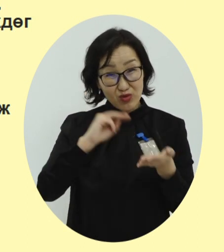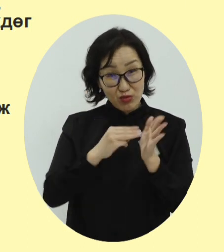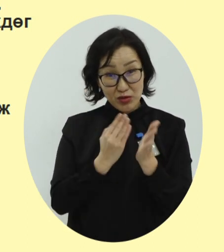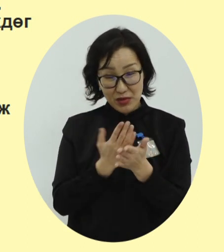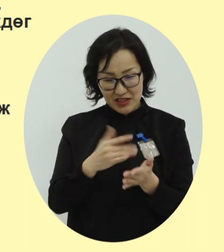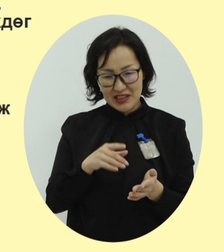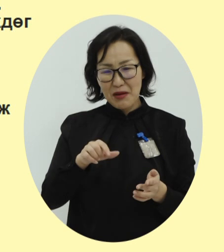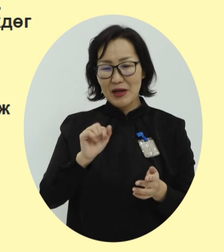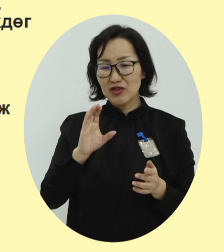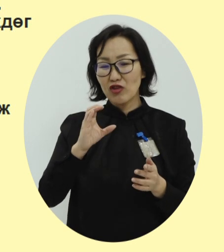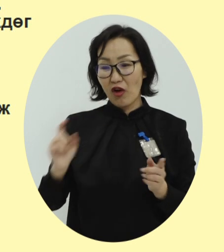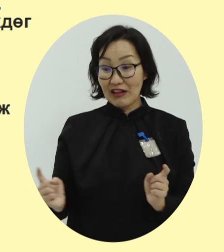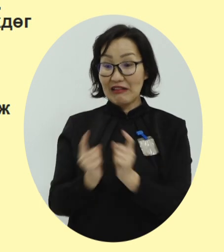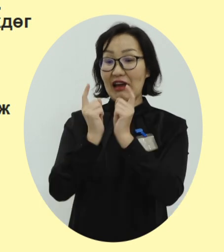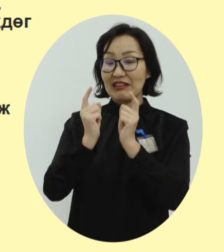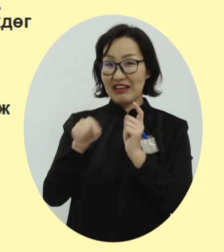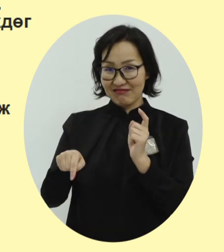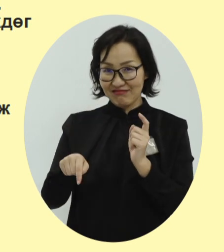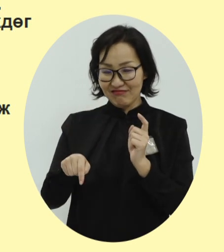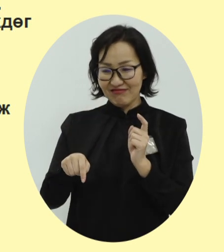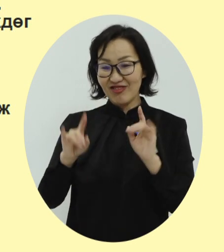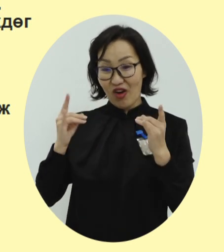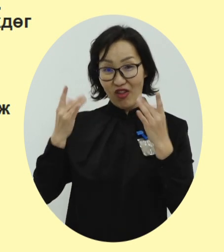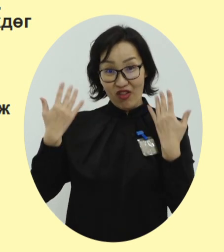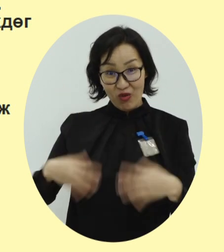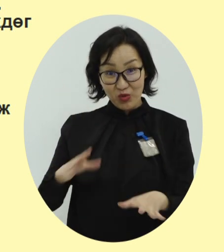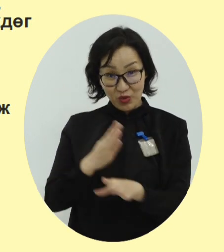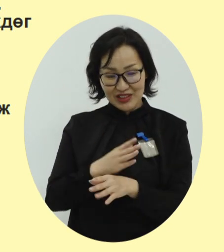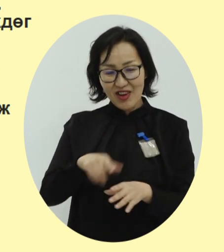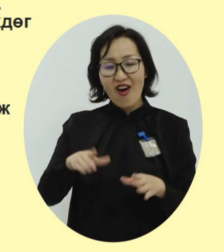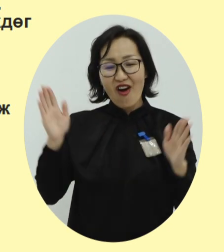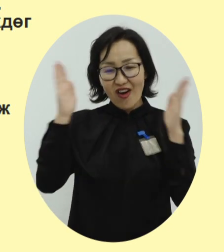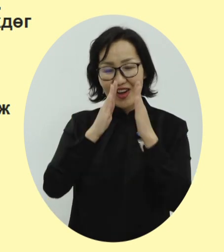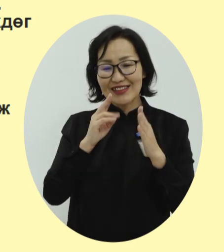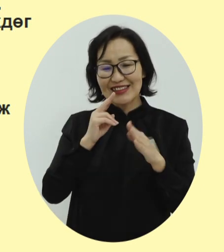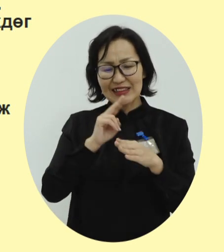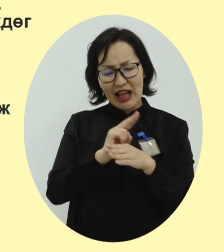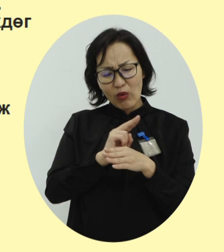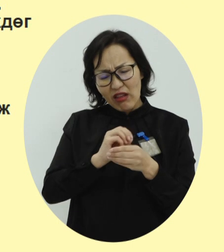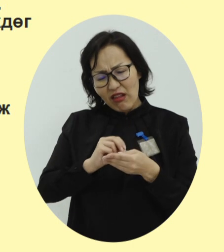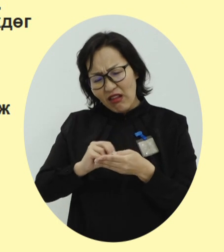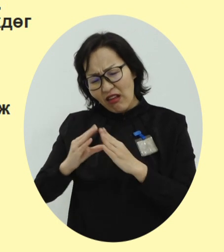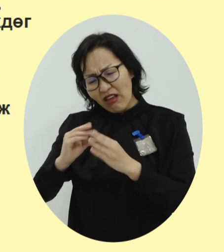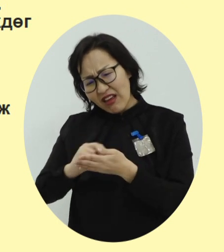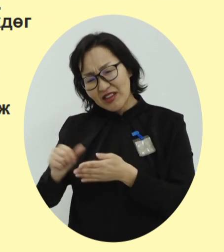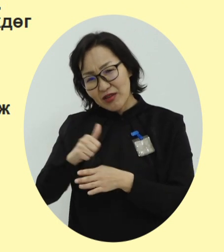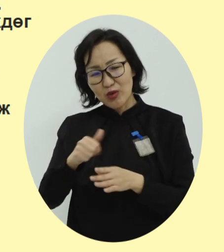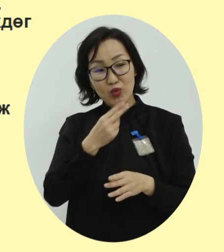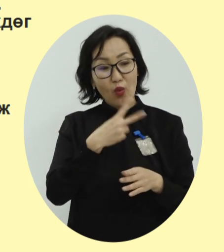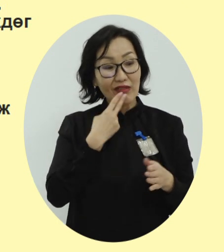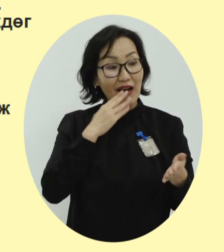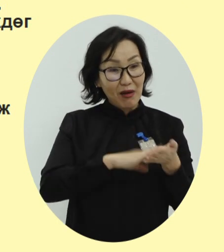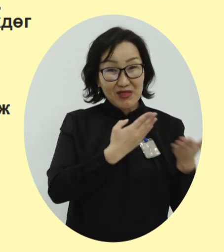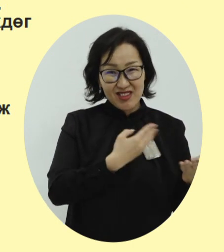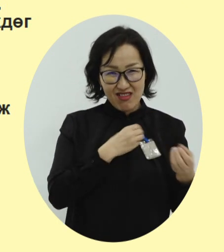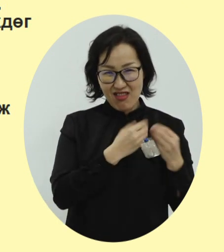таарад тоглолцсон. Тэгээд орой даалгавраа хийсээр байгаад дүүдээ амласнаа биелүүлээгүй. Бас